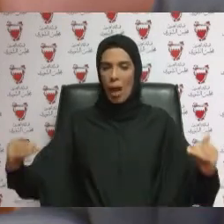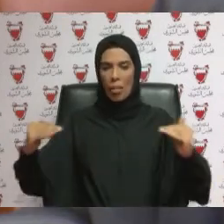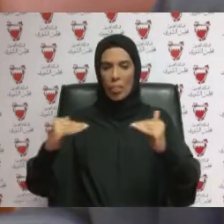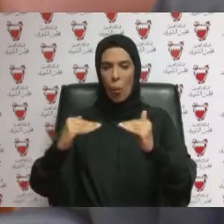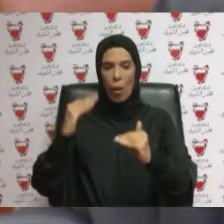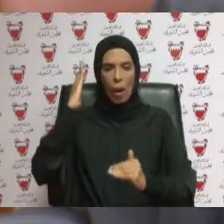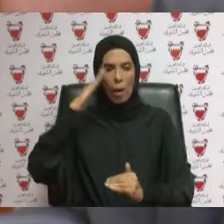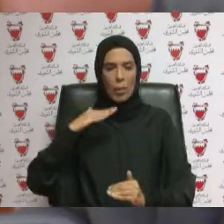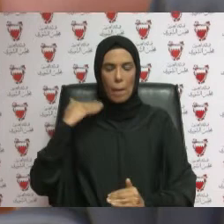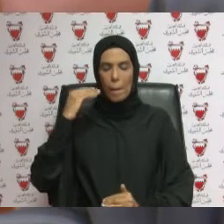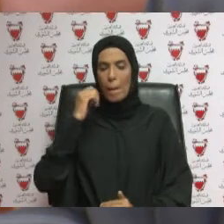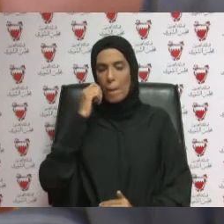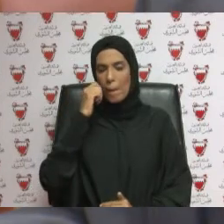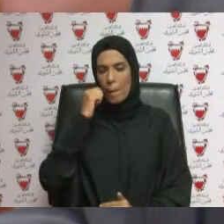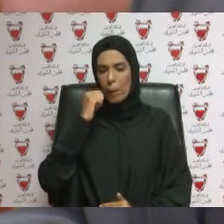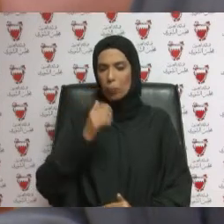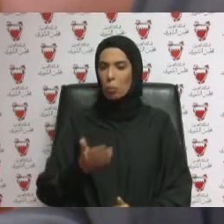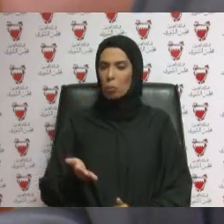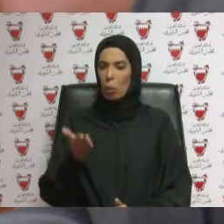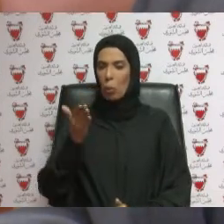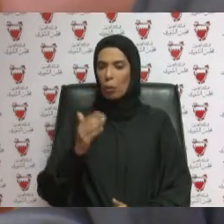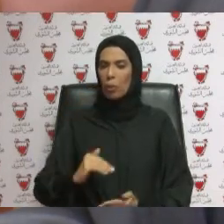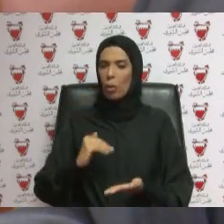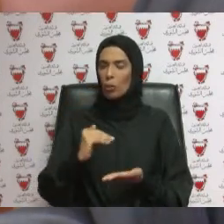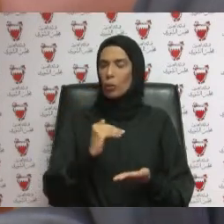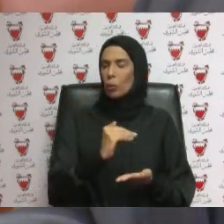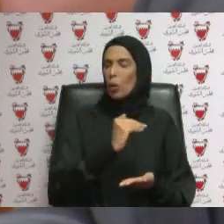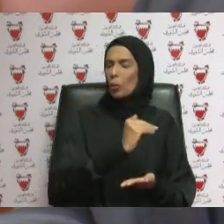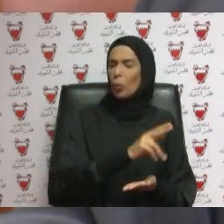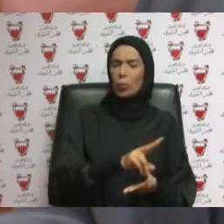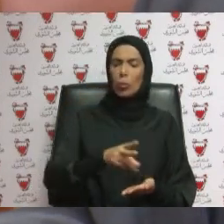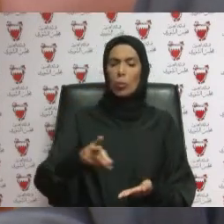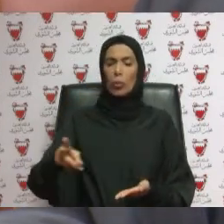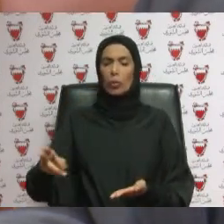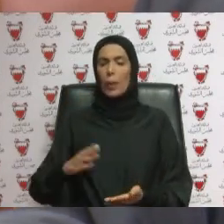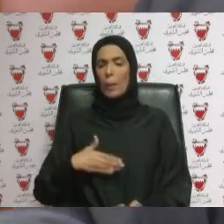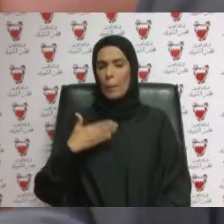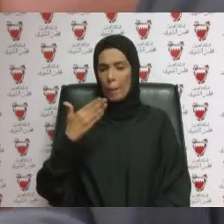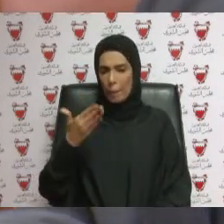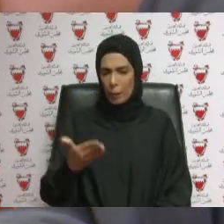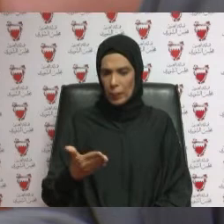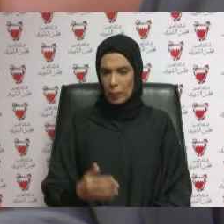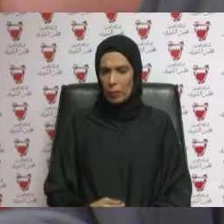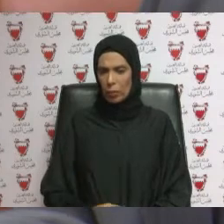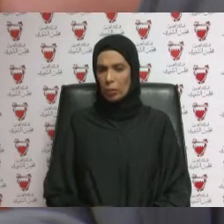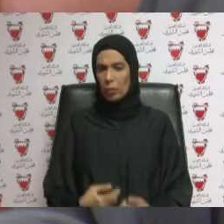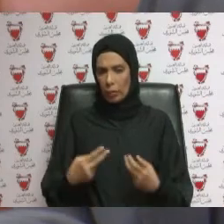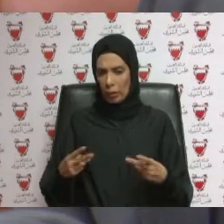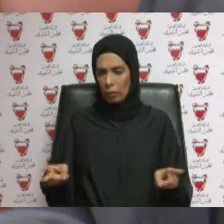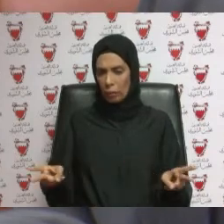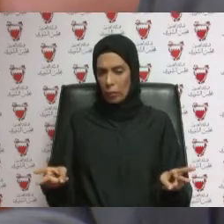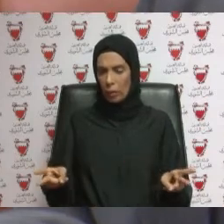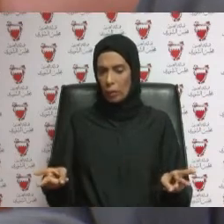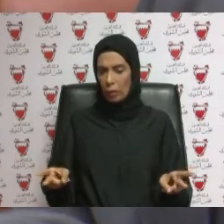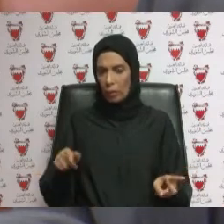في الترقيات والخدمات. ويعني أتمنى صراحة أن نوافق جميعنا